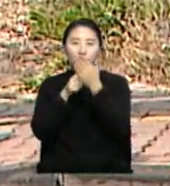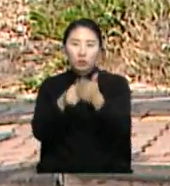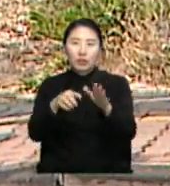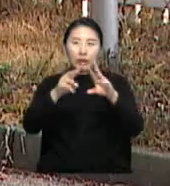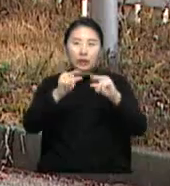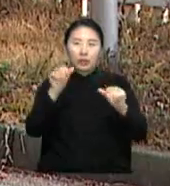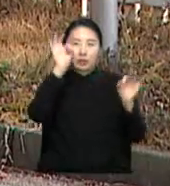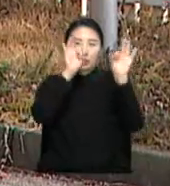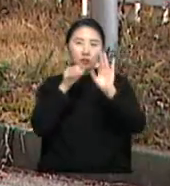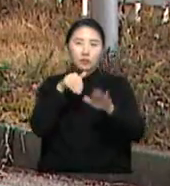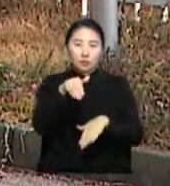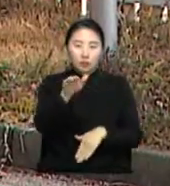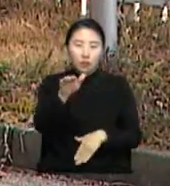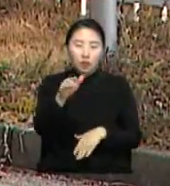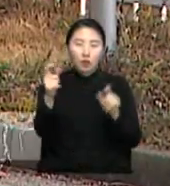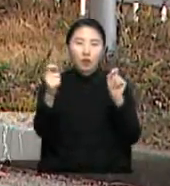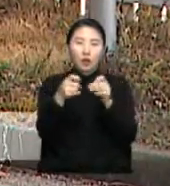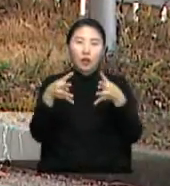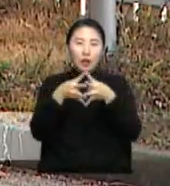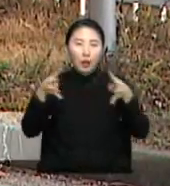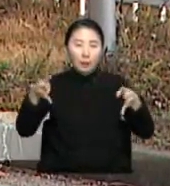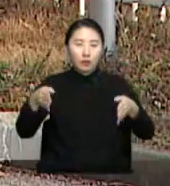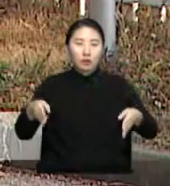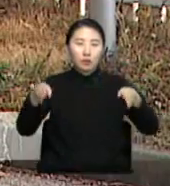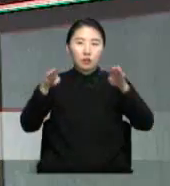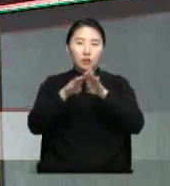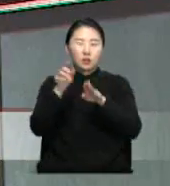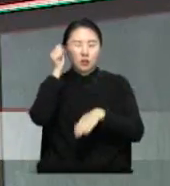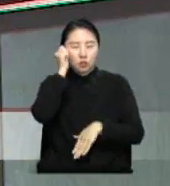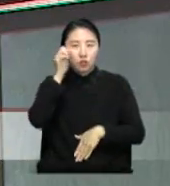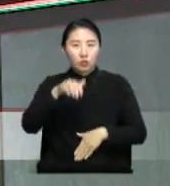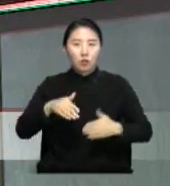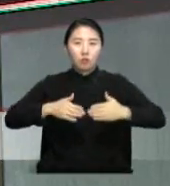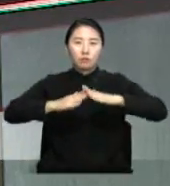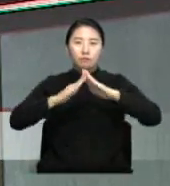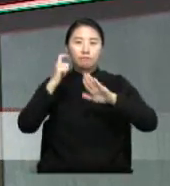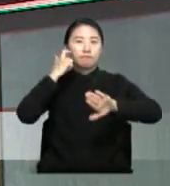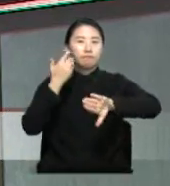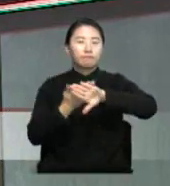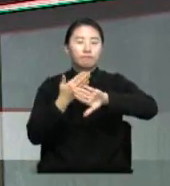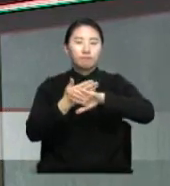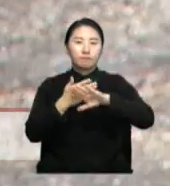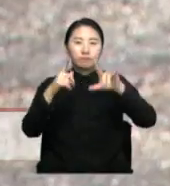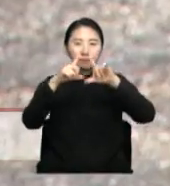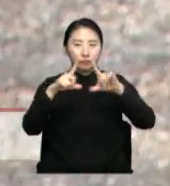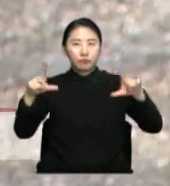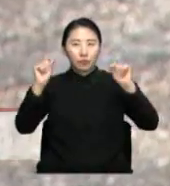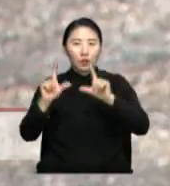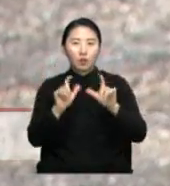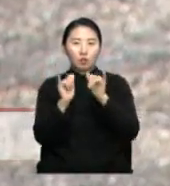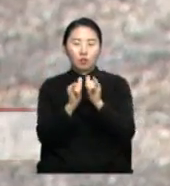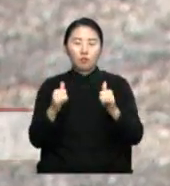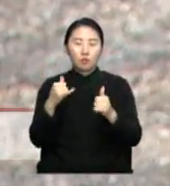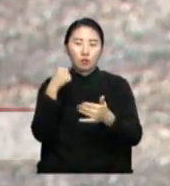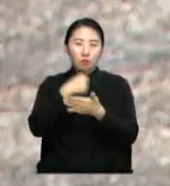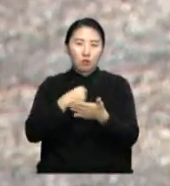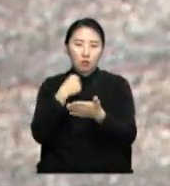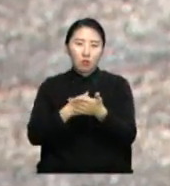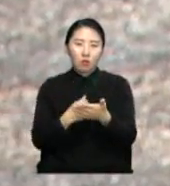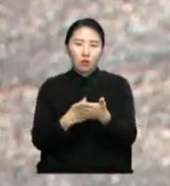부지를 찾았습니다. 인접한 아파트 단지에는 기숙사 건설을 반대하는 현수막과 주민들의 원성이